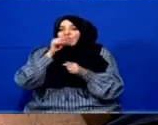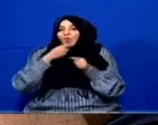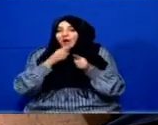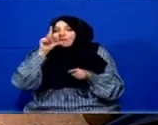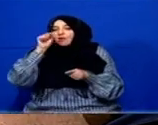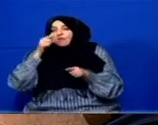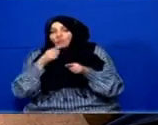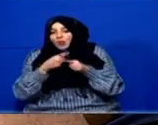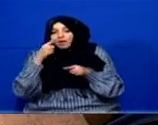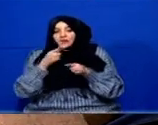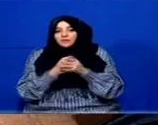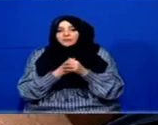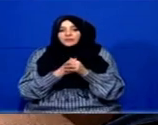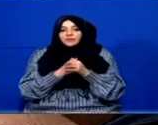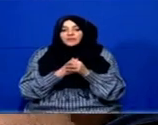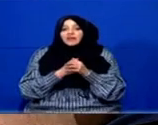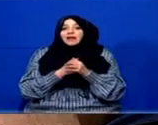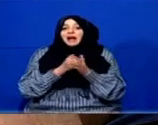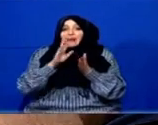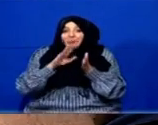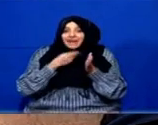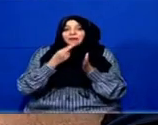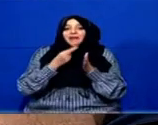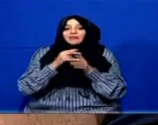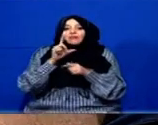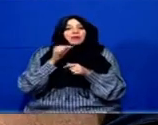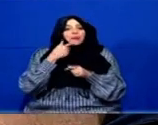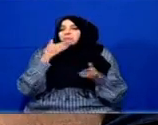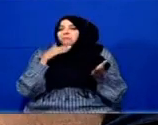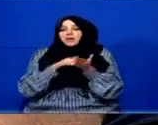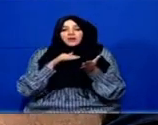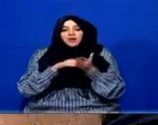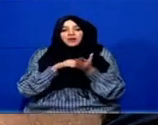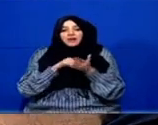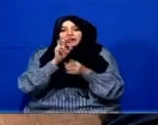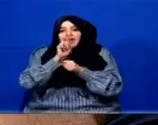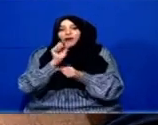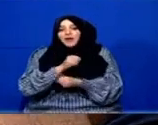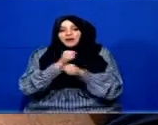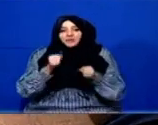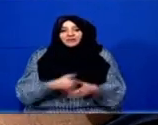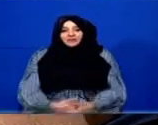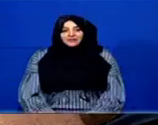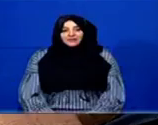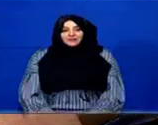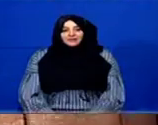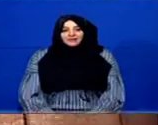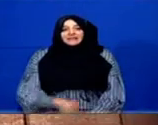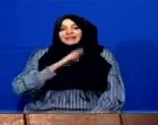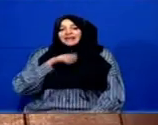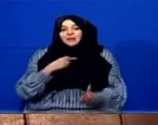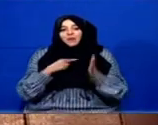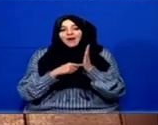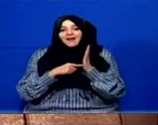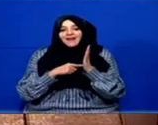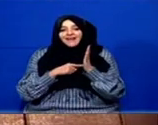الى يكتمل الثمن ثم يقرا الثمن 20 مره هذا يتساقط على السوق عجيب يا شيخ والله الامر الاخير اللي